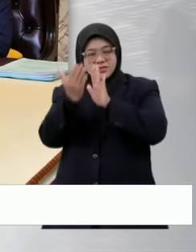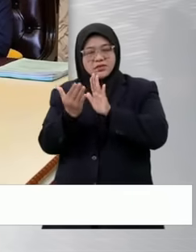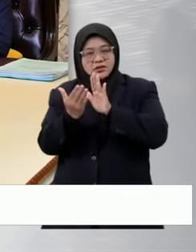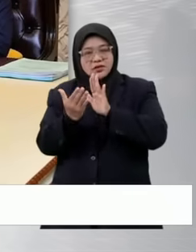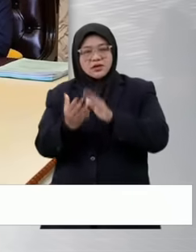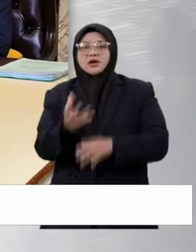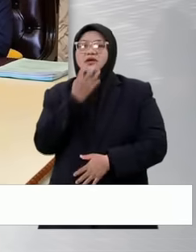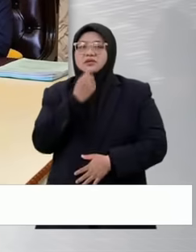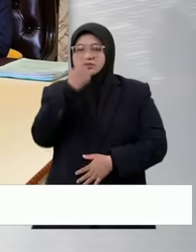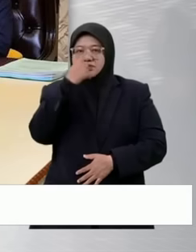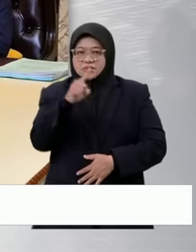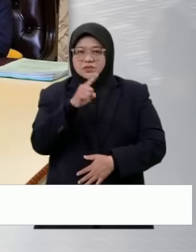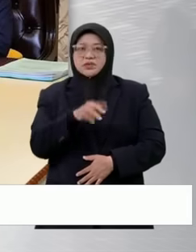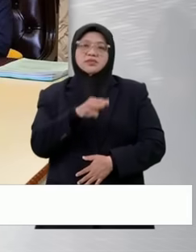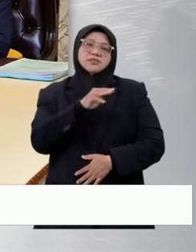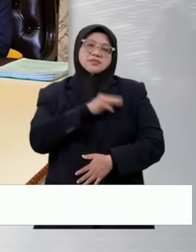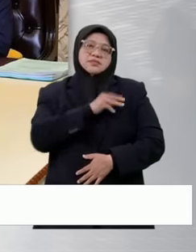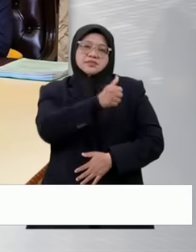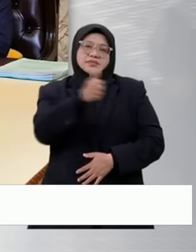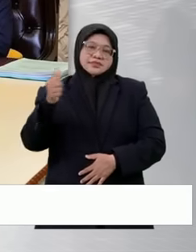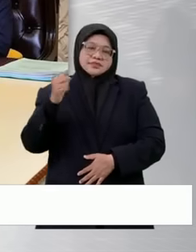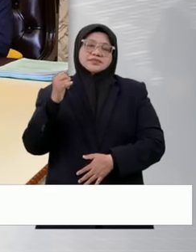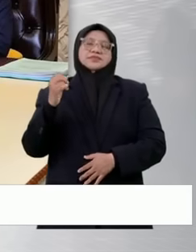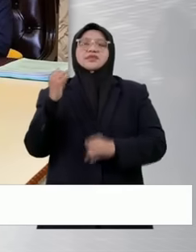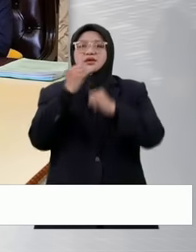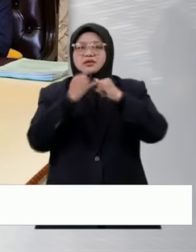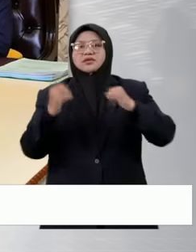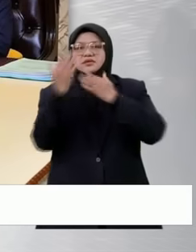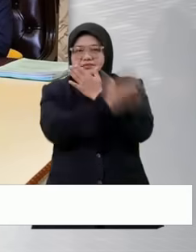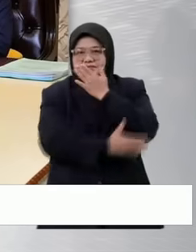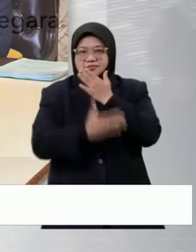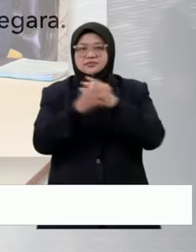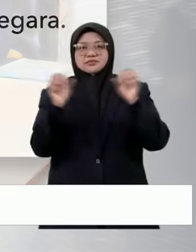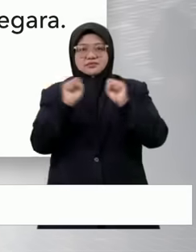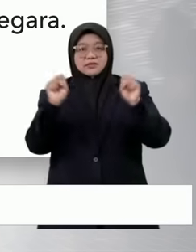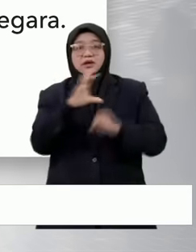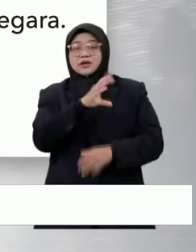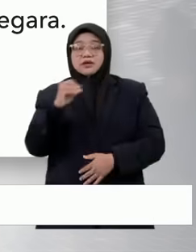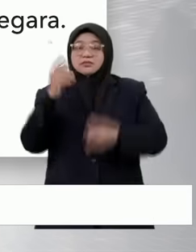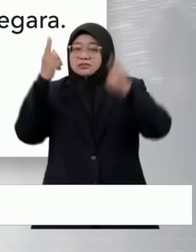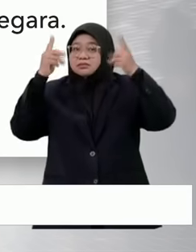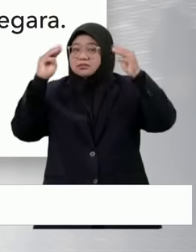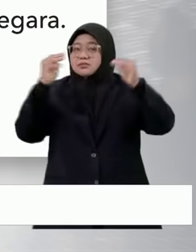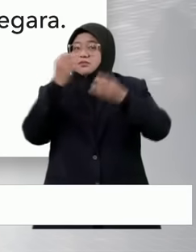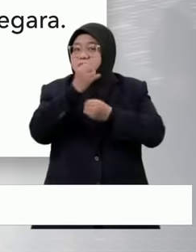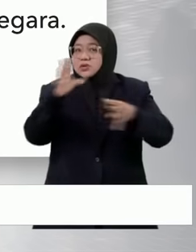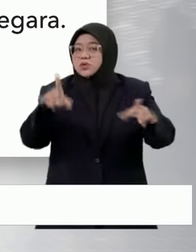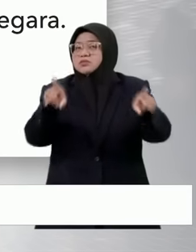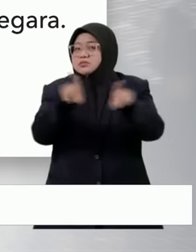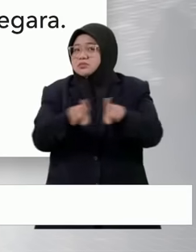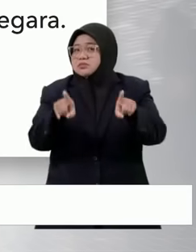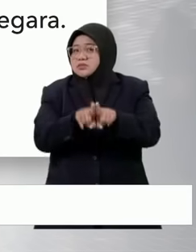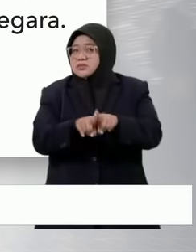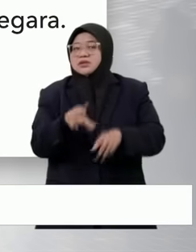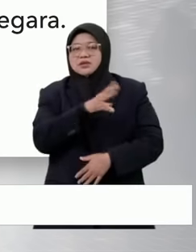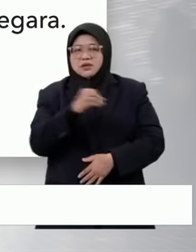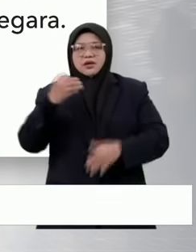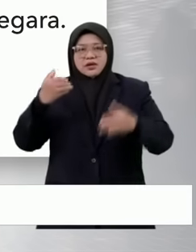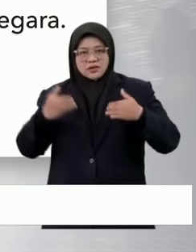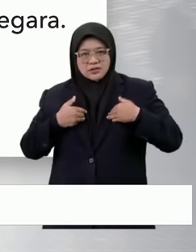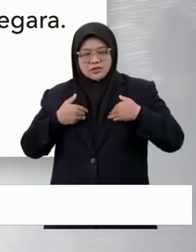mesyuarat pra kabinet di istana negara pada Selasa perdana menteri dalam satu kenyataan memaklumkan seperti imannya beliau menghadap